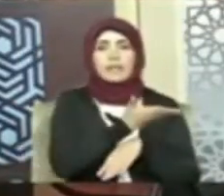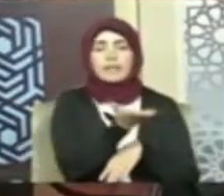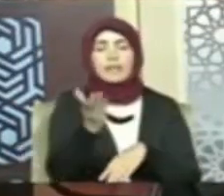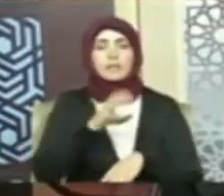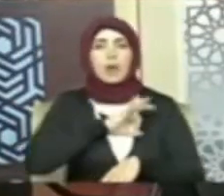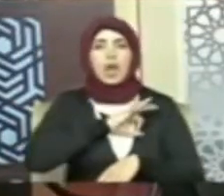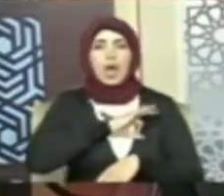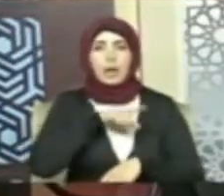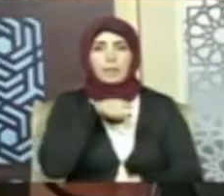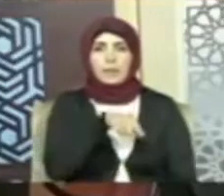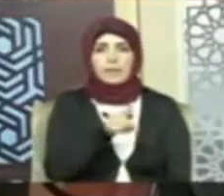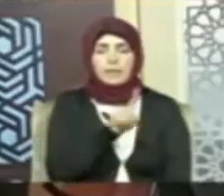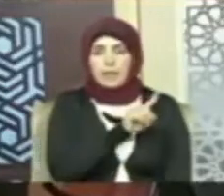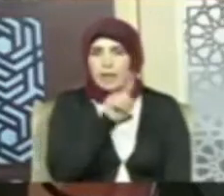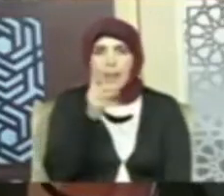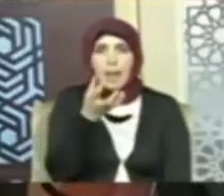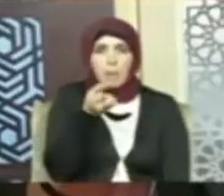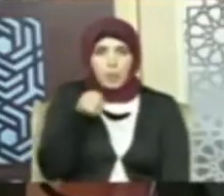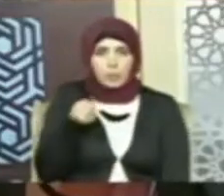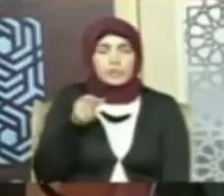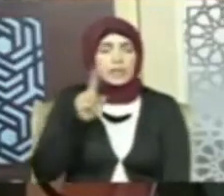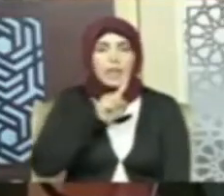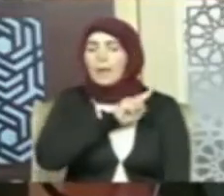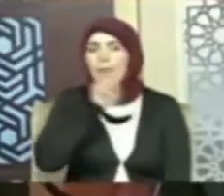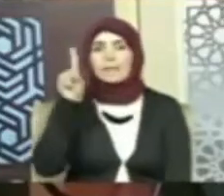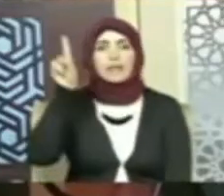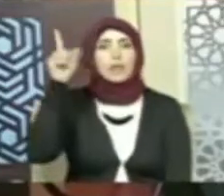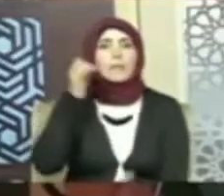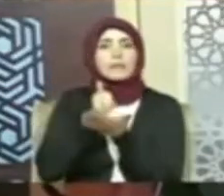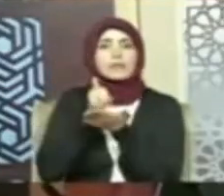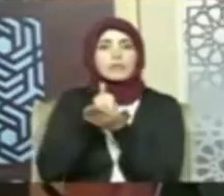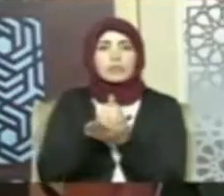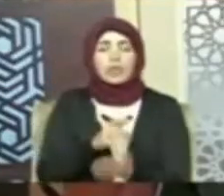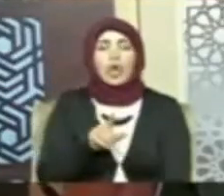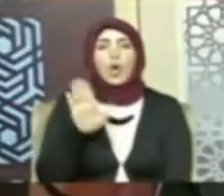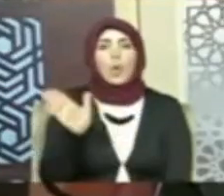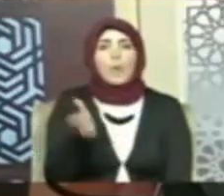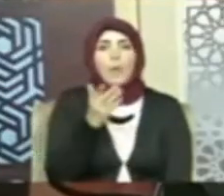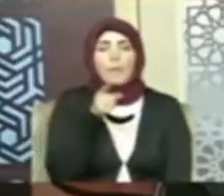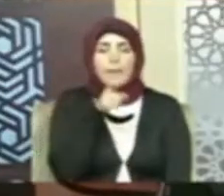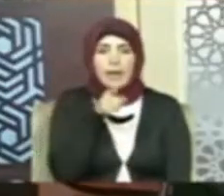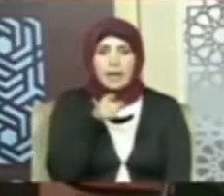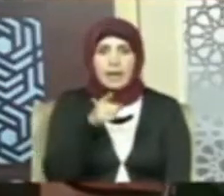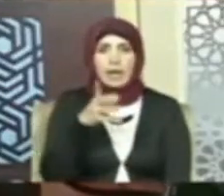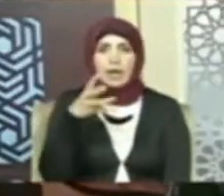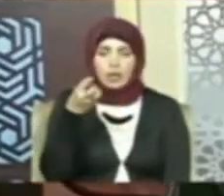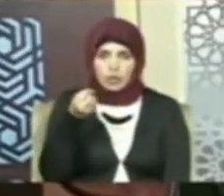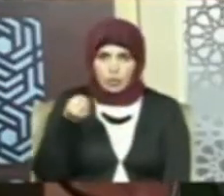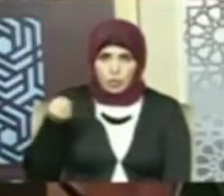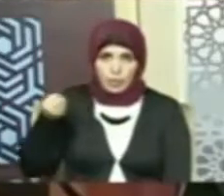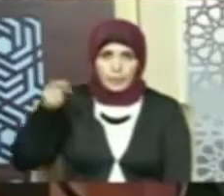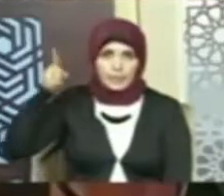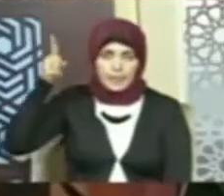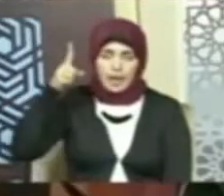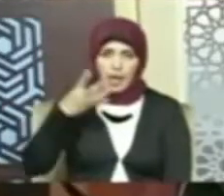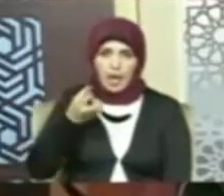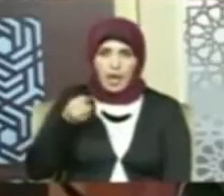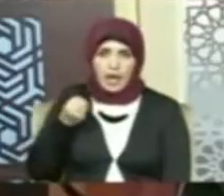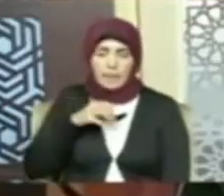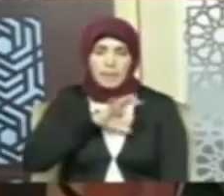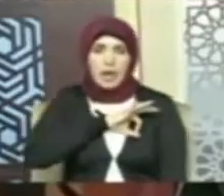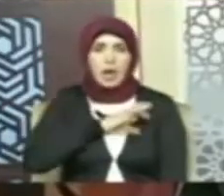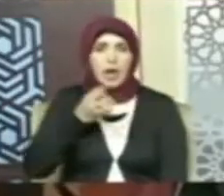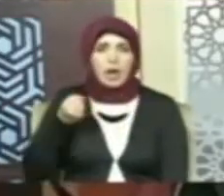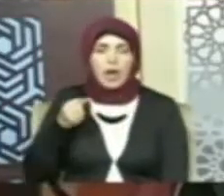رحمة فلا ممسك لها، وما يمسك فلا مرسل له من